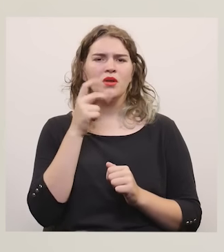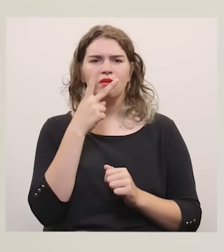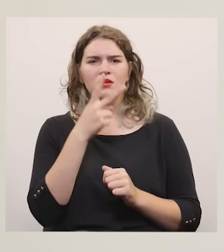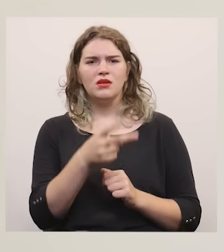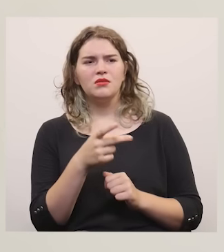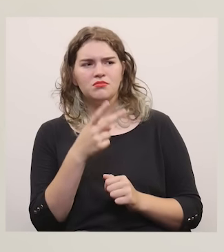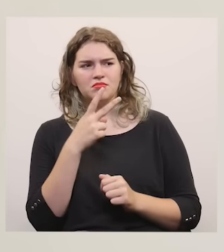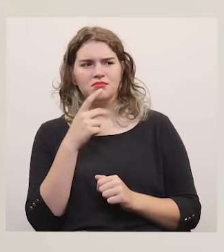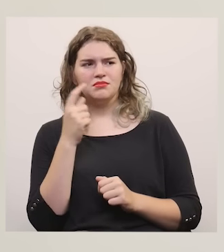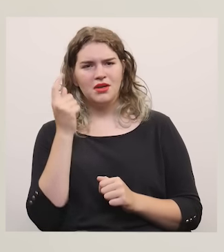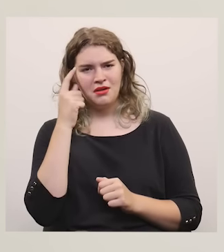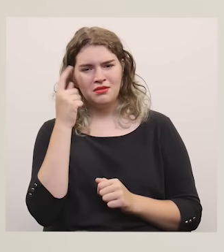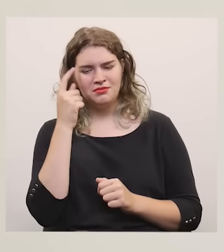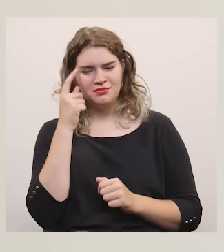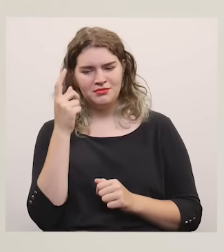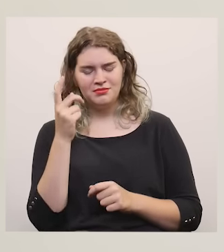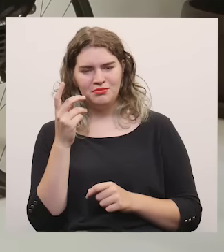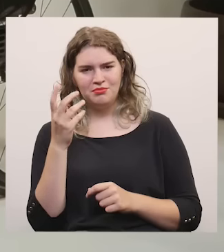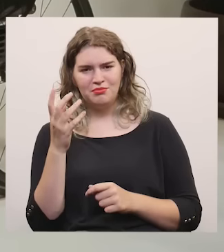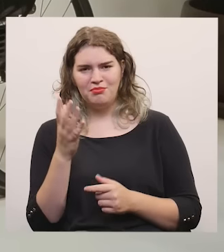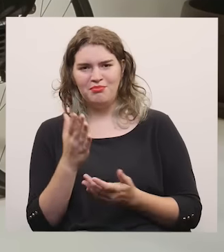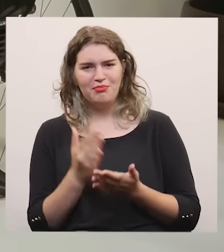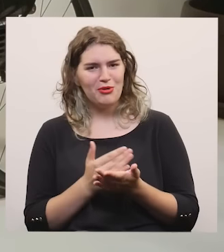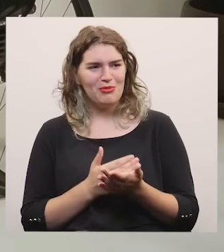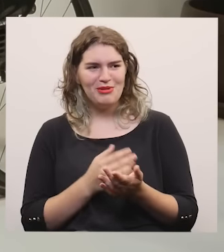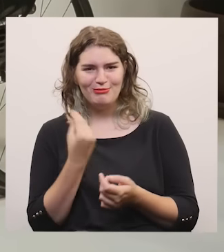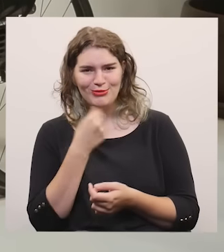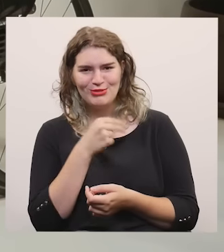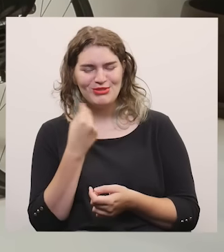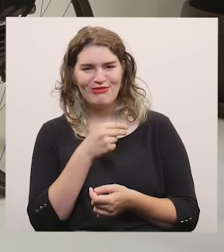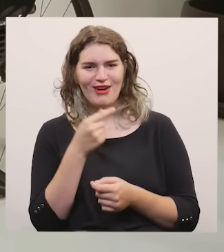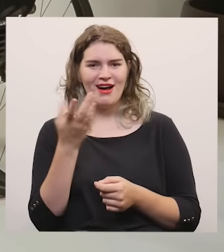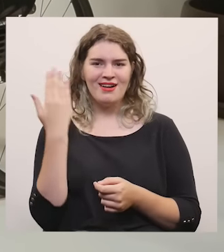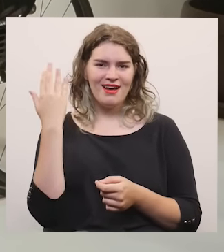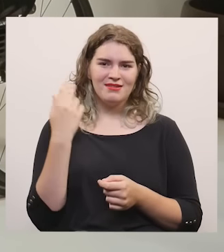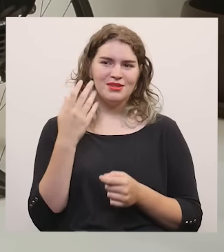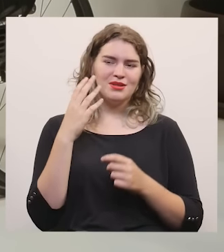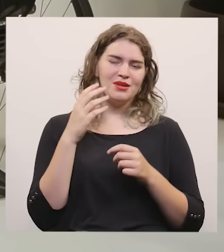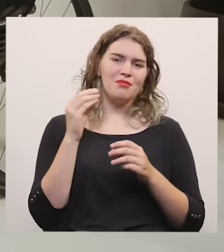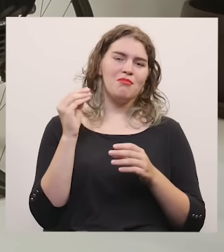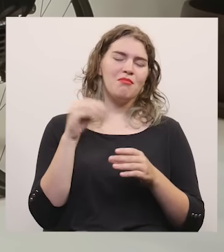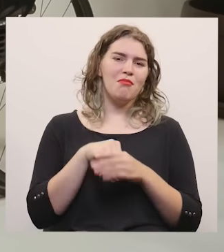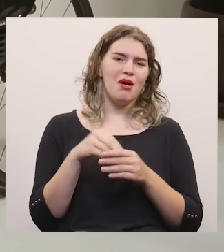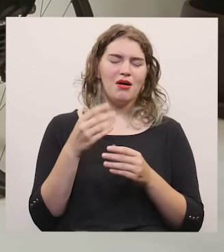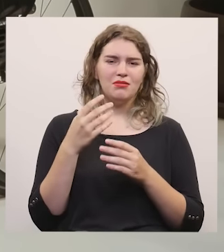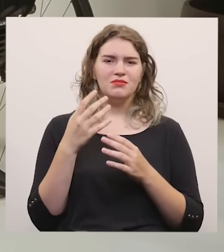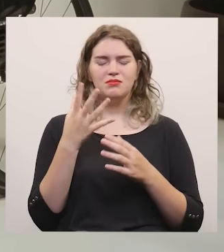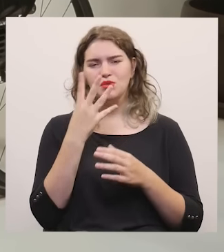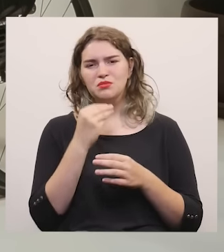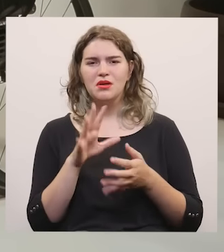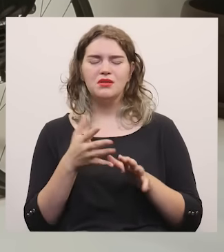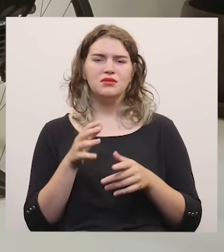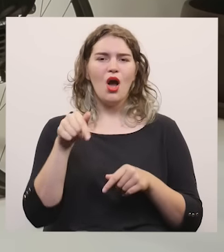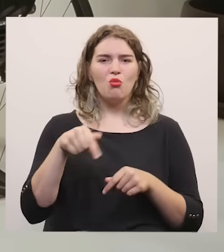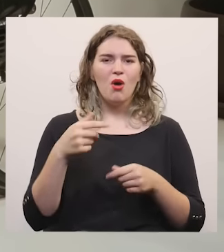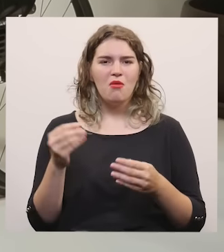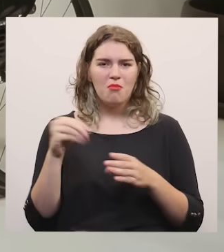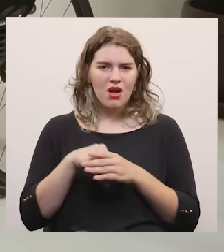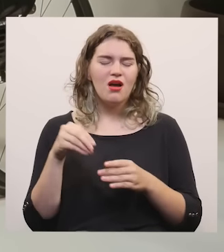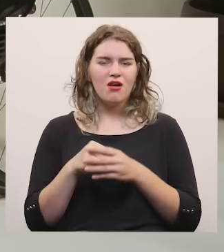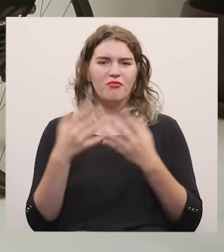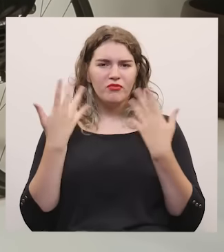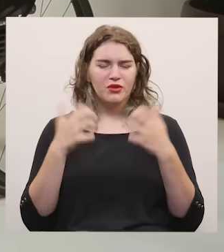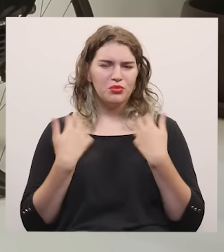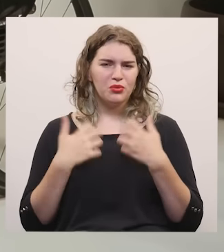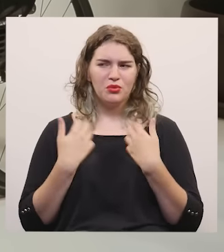Vi s-a stricat capul. Vi s-a stricat capul, ai săracii de ei, dar nu, pentru noi este o binecuvântare. Noi așa l-am cunoscut pe Dumnezeu, asta a fost încercarea noastră. Eu pot să